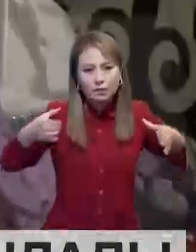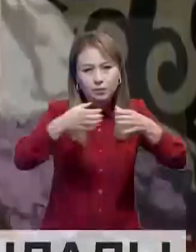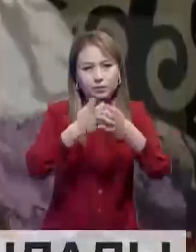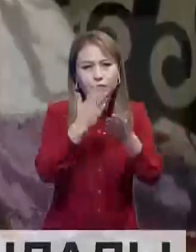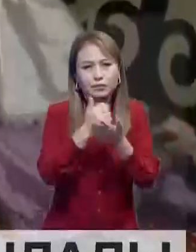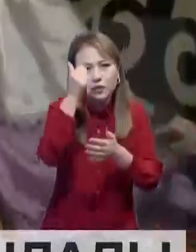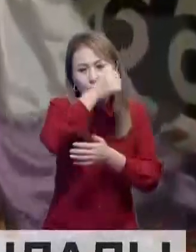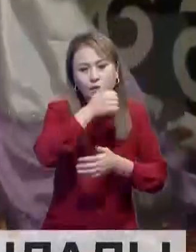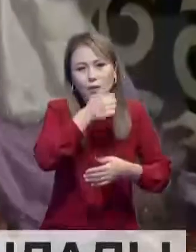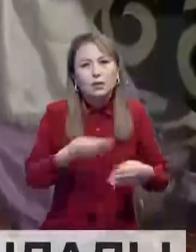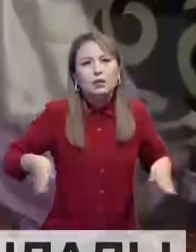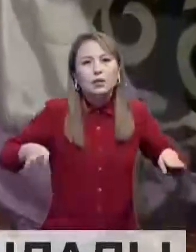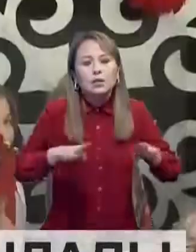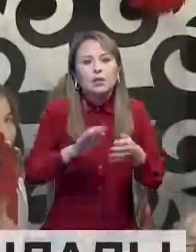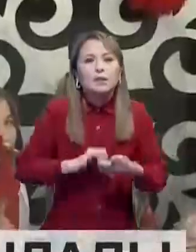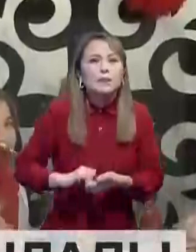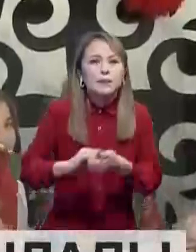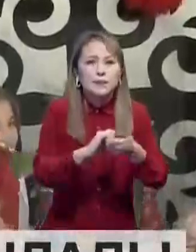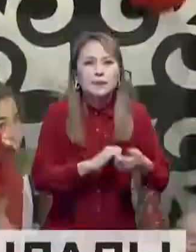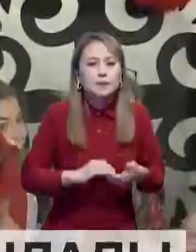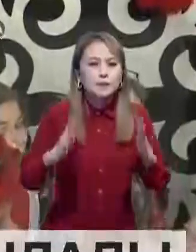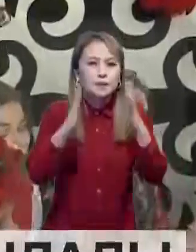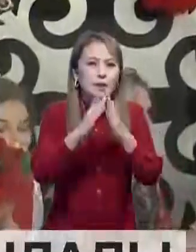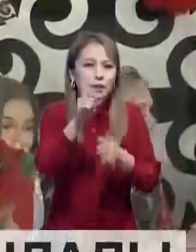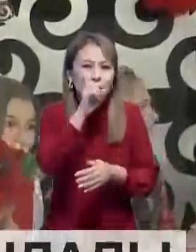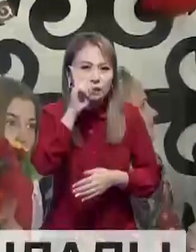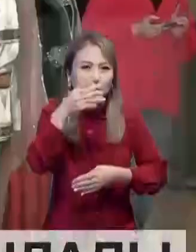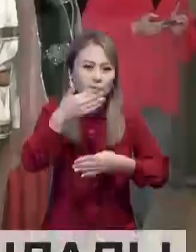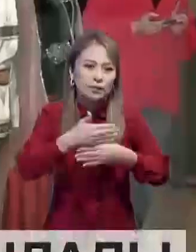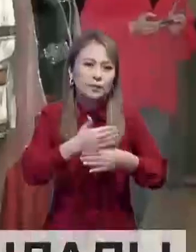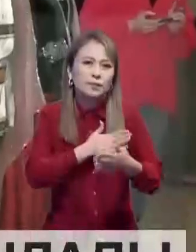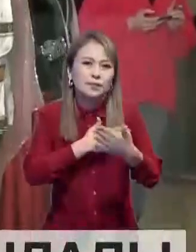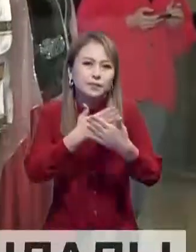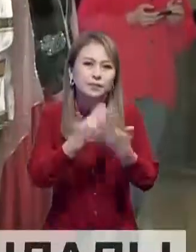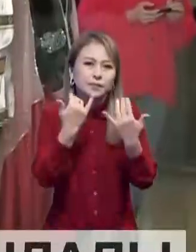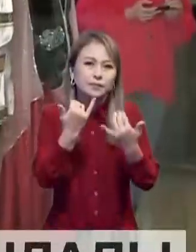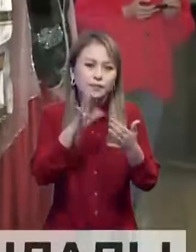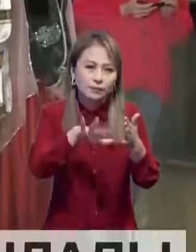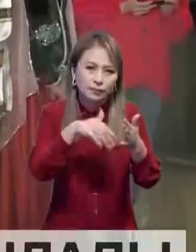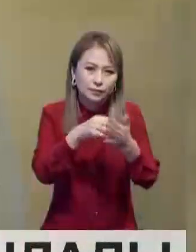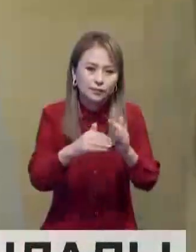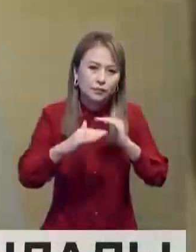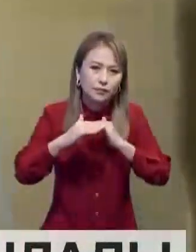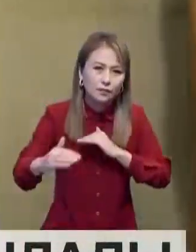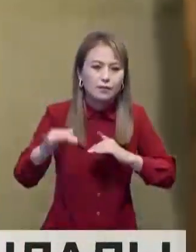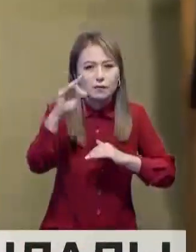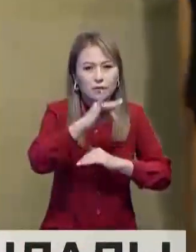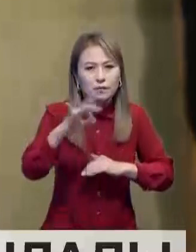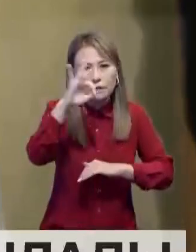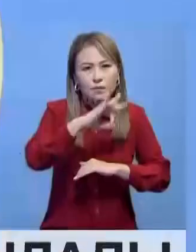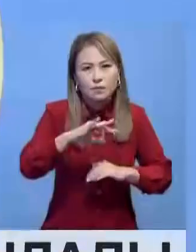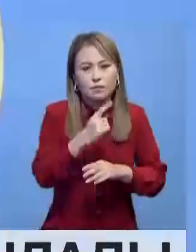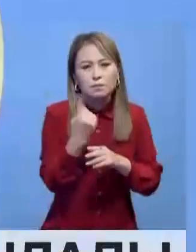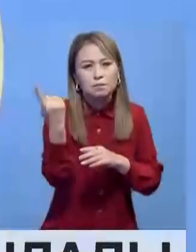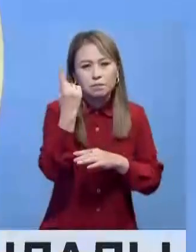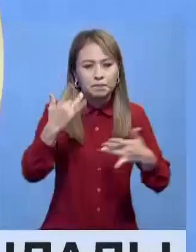сайын дамып келеді. Әсіресе ассамблея жанынан құрған жастар театры белсенді. Осы күнге дейін ел, жер, тарих жайлы